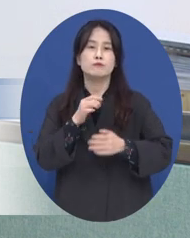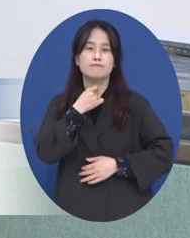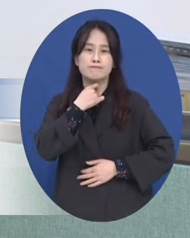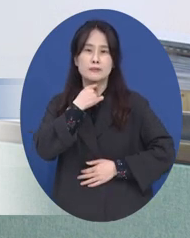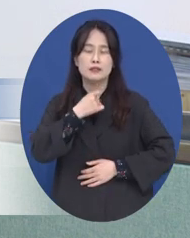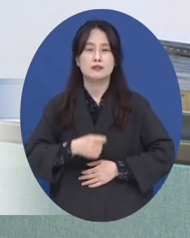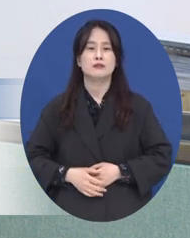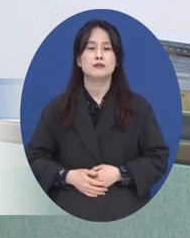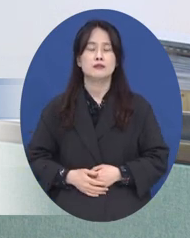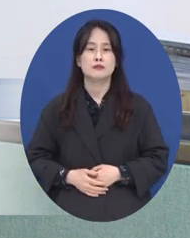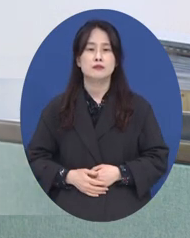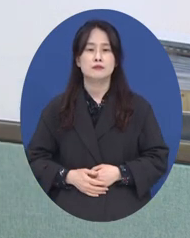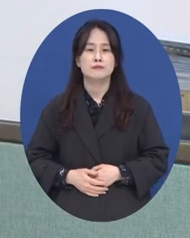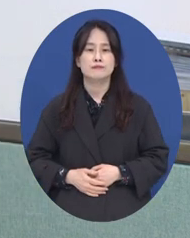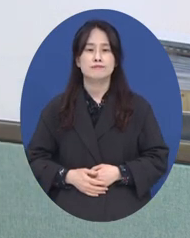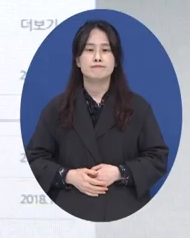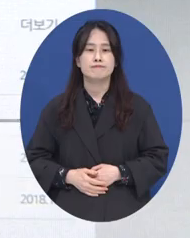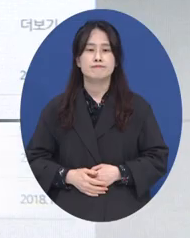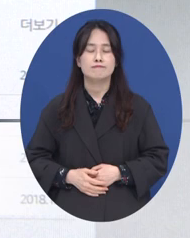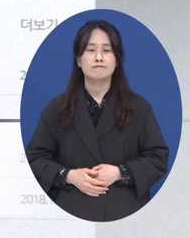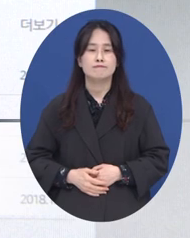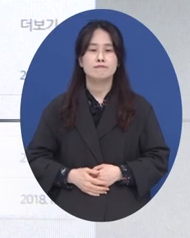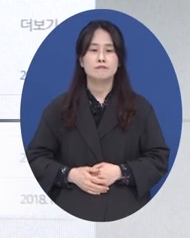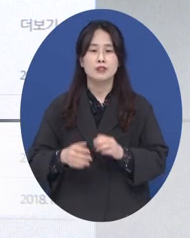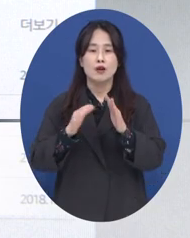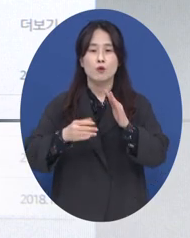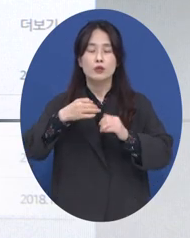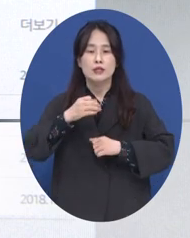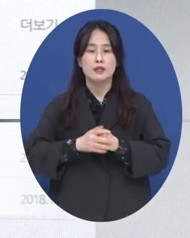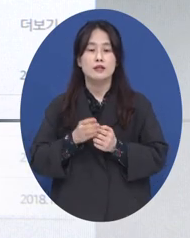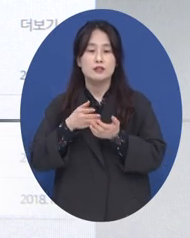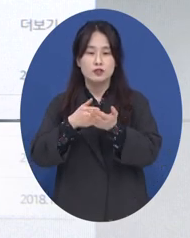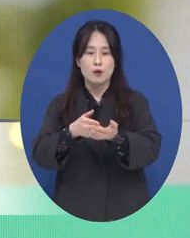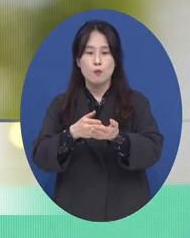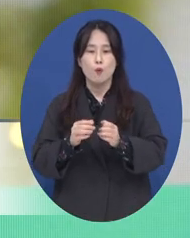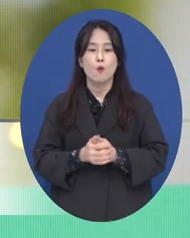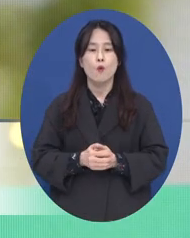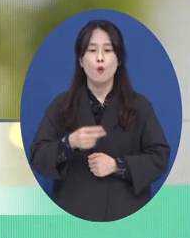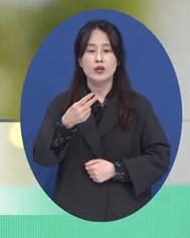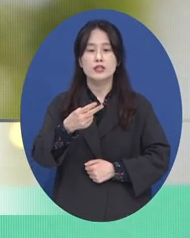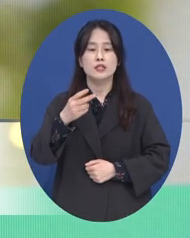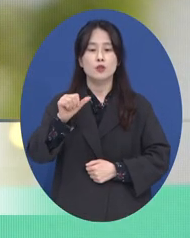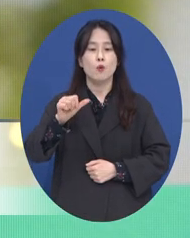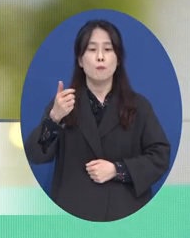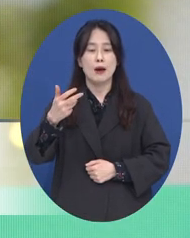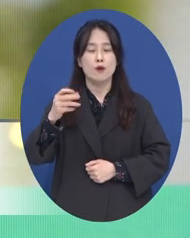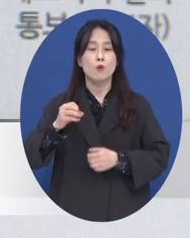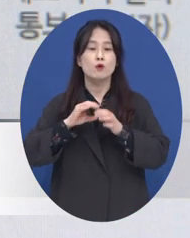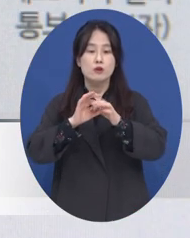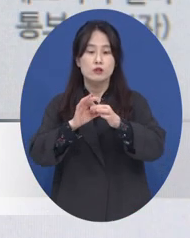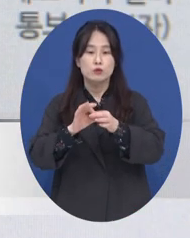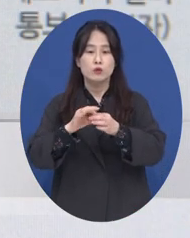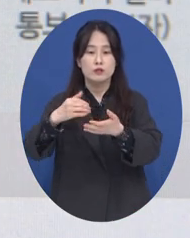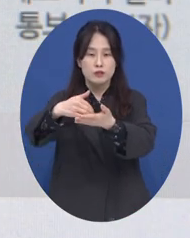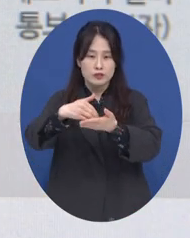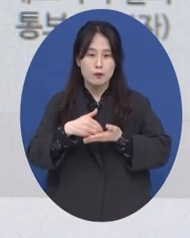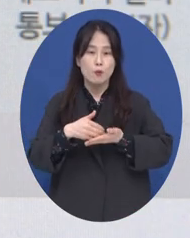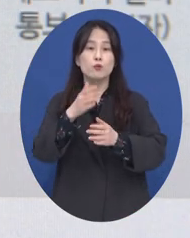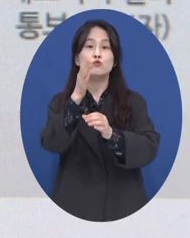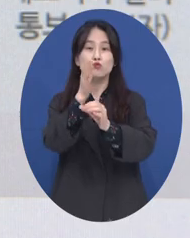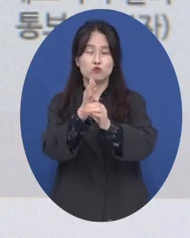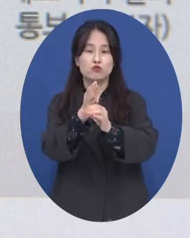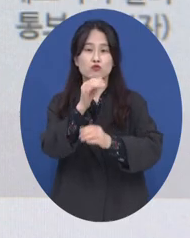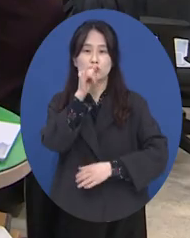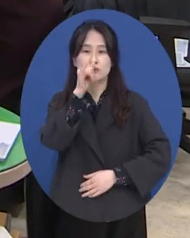넣어 나가도록 하겠습니다 경기도는 공익제보자 1 라이닝 공정 경기 2580 을 통해 페이퍼 컴퍼니 에 대해 제보를